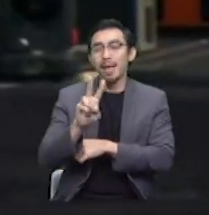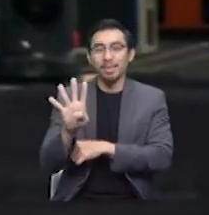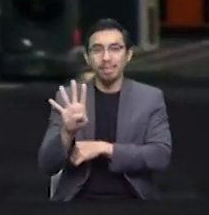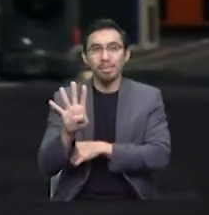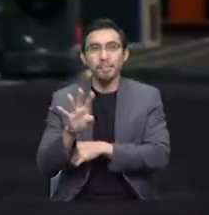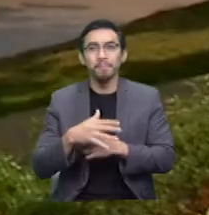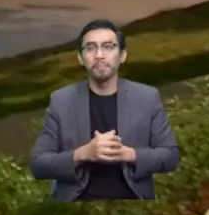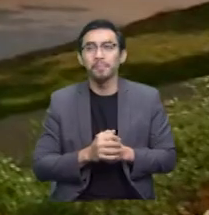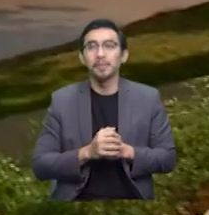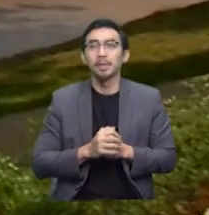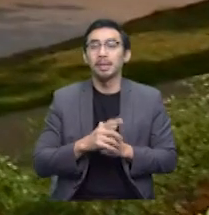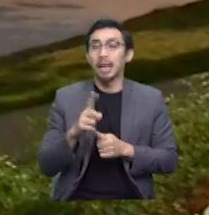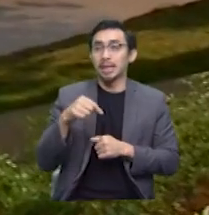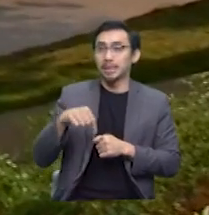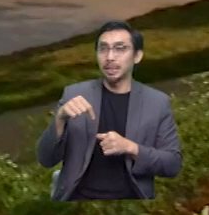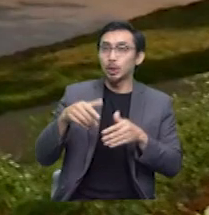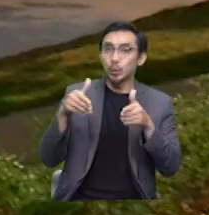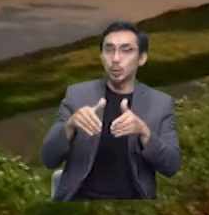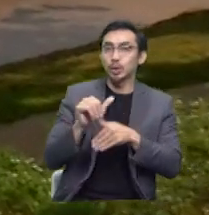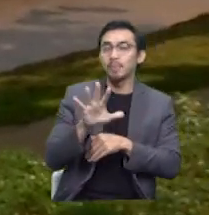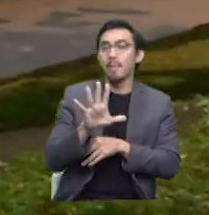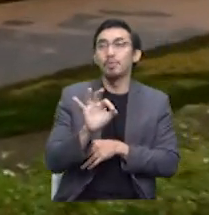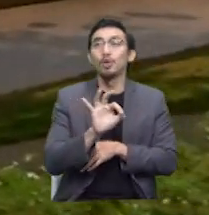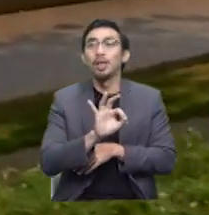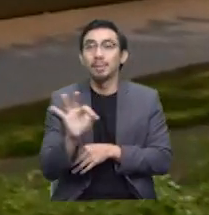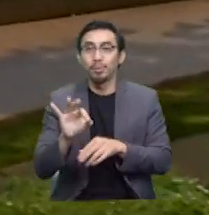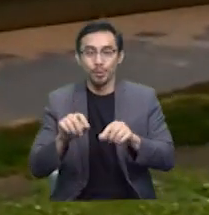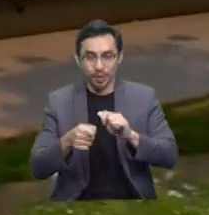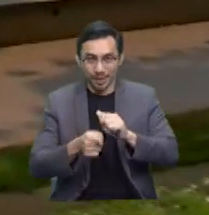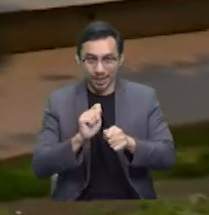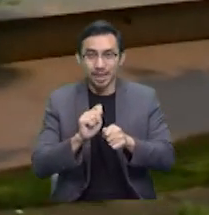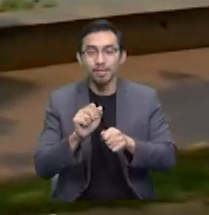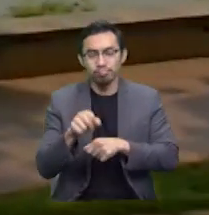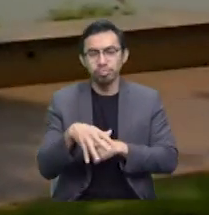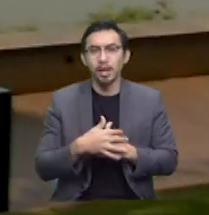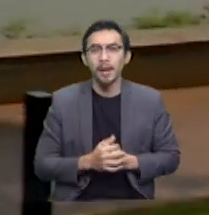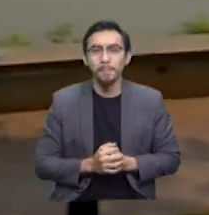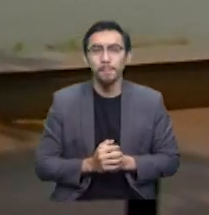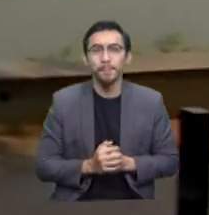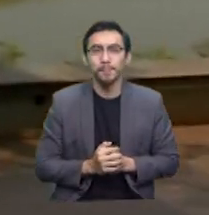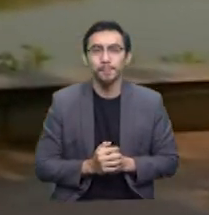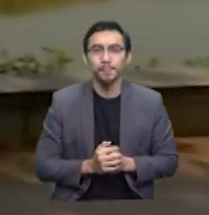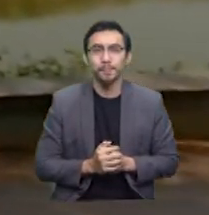harga tiket Rp50.000 per orang. Tim Liputan iNews melaporkan.